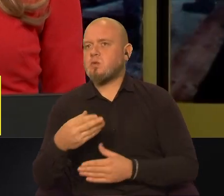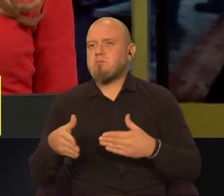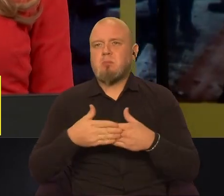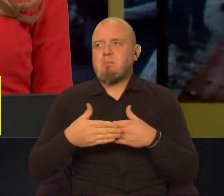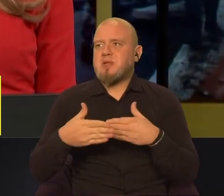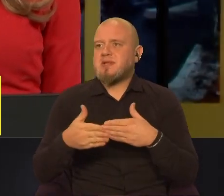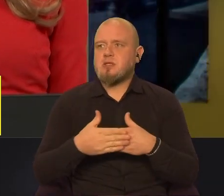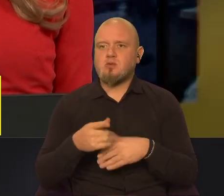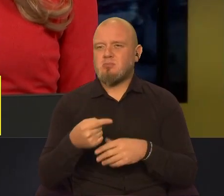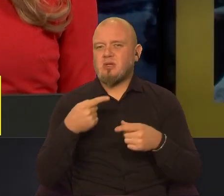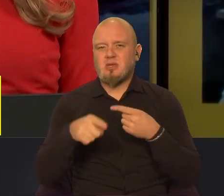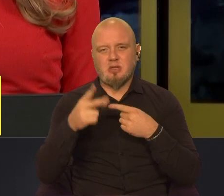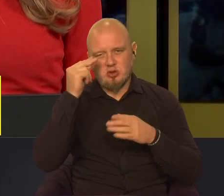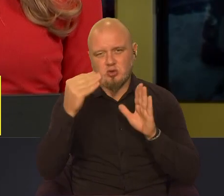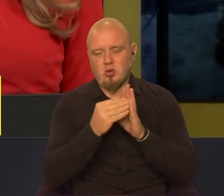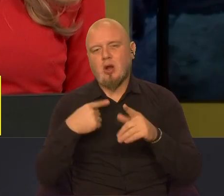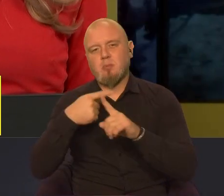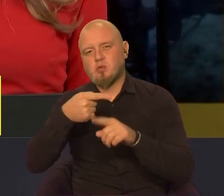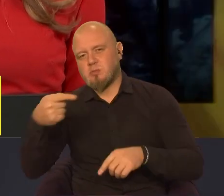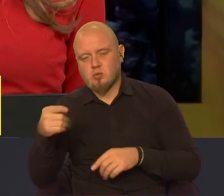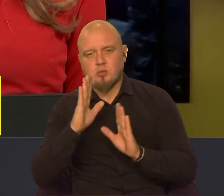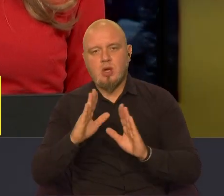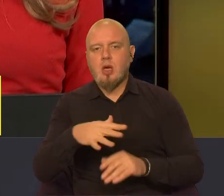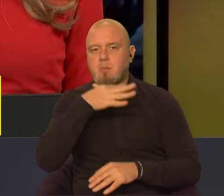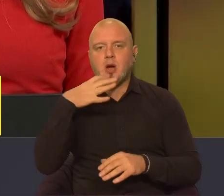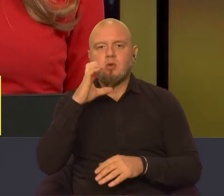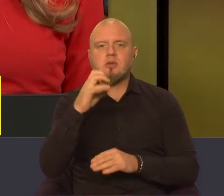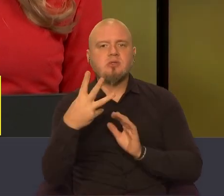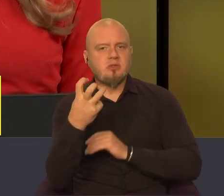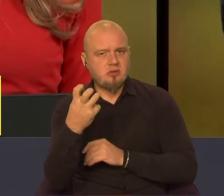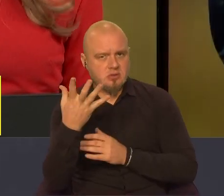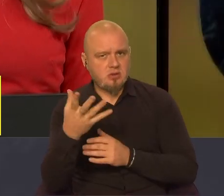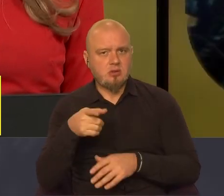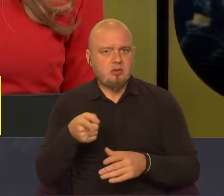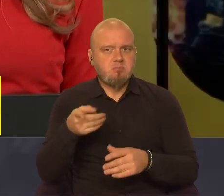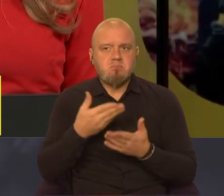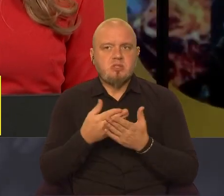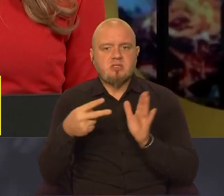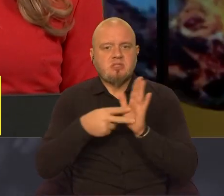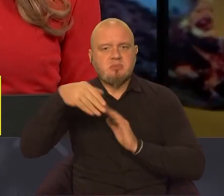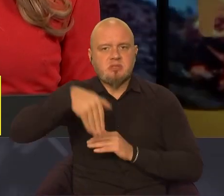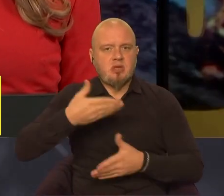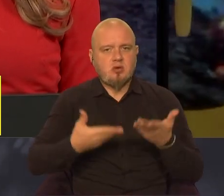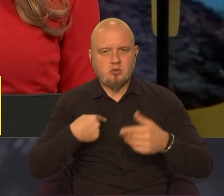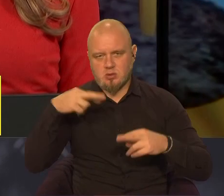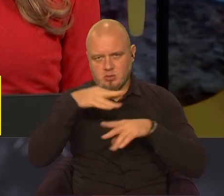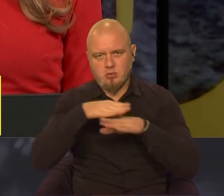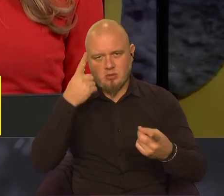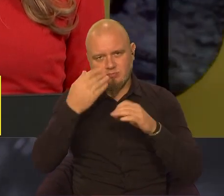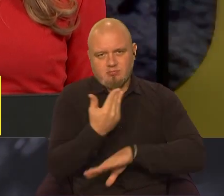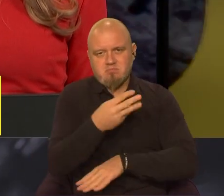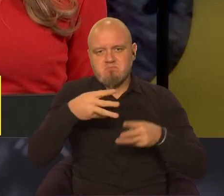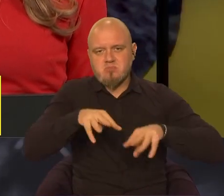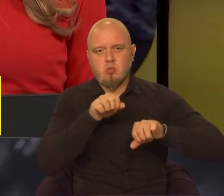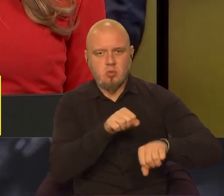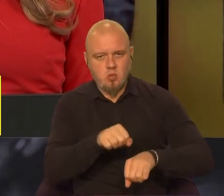приблизно, там різне число, але плюс-мінус. Багато С-300, там майже 7 тисяч, якщо не помиляюся, за даними Міноборони.